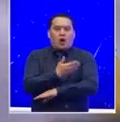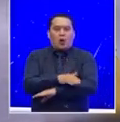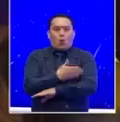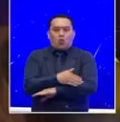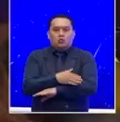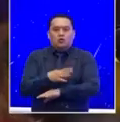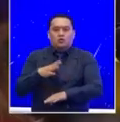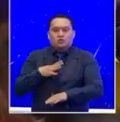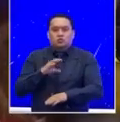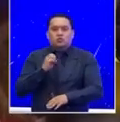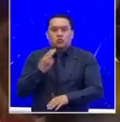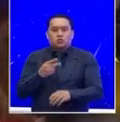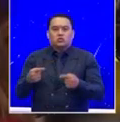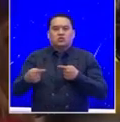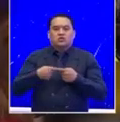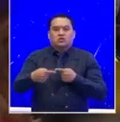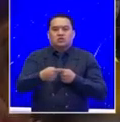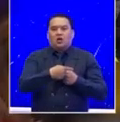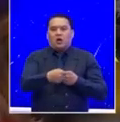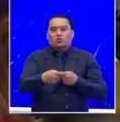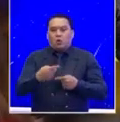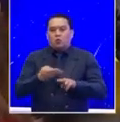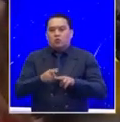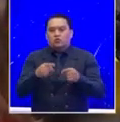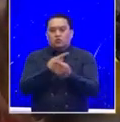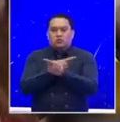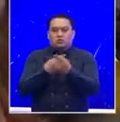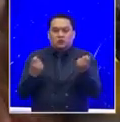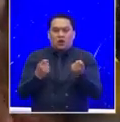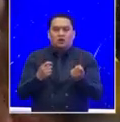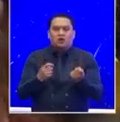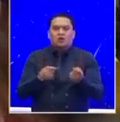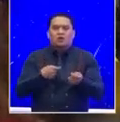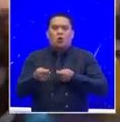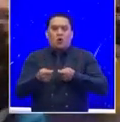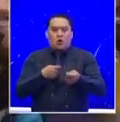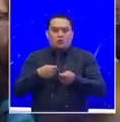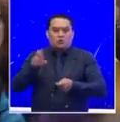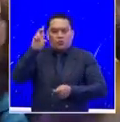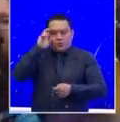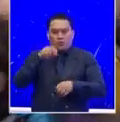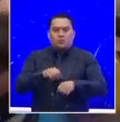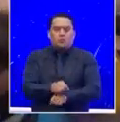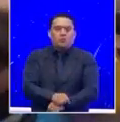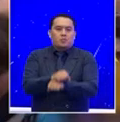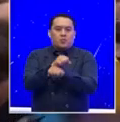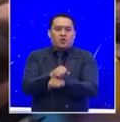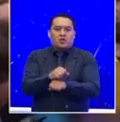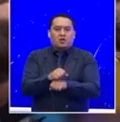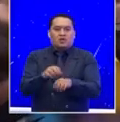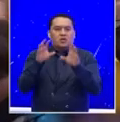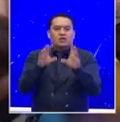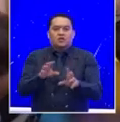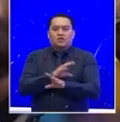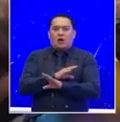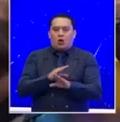улицу, соблюдая социальную дистанцию, публикуют сообщения в социальных сетях. Власти страны считают митинги в период карантина